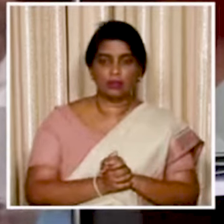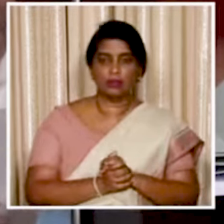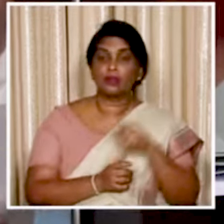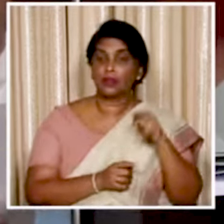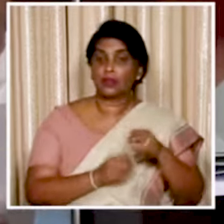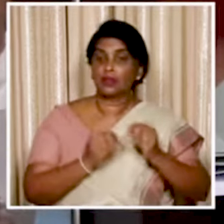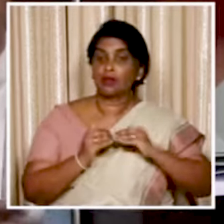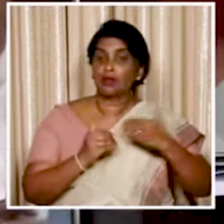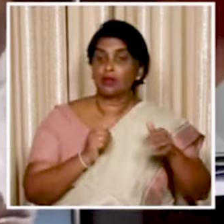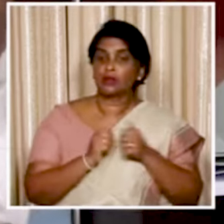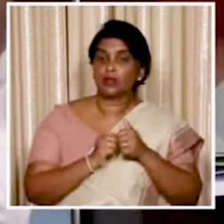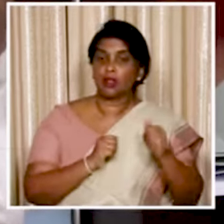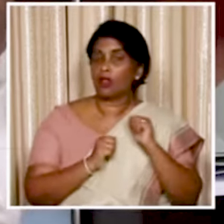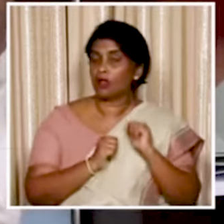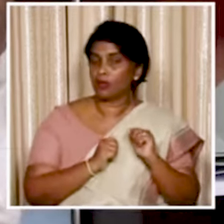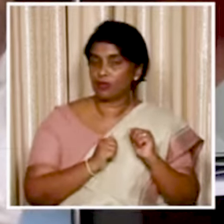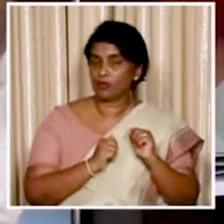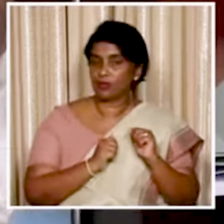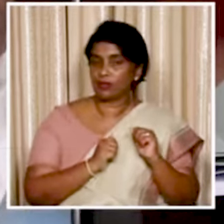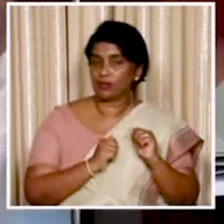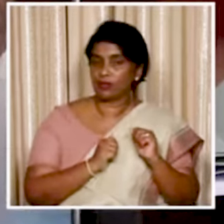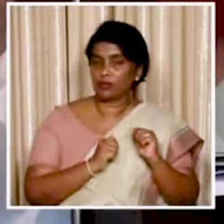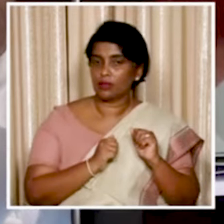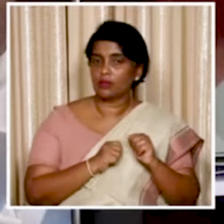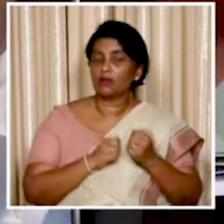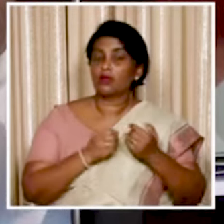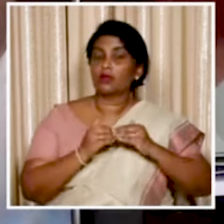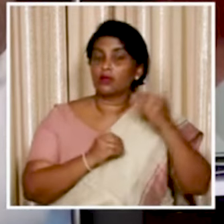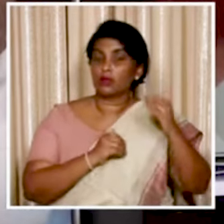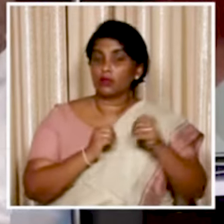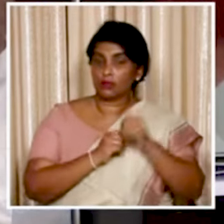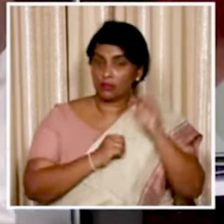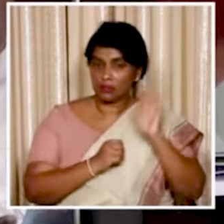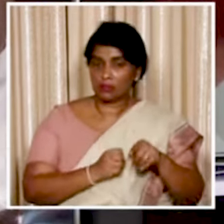ඊට පස්සේ මොකක්ද වුනේ ඊට පස්සේ වුනේ